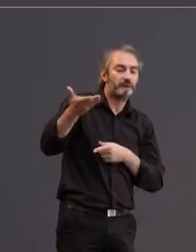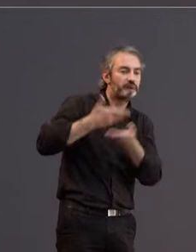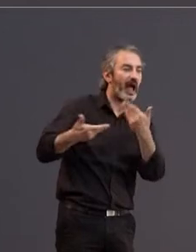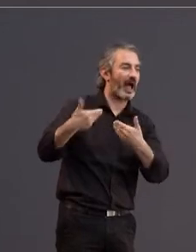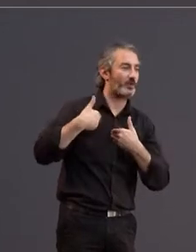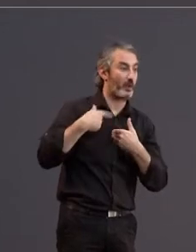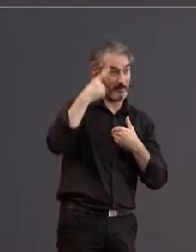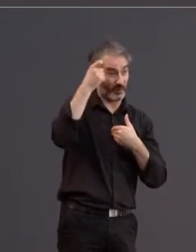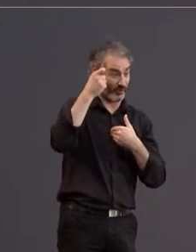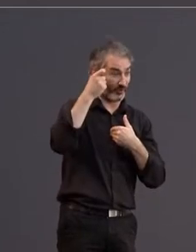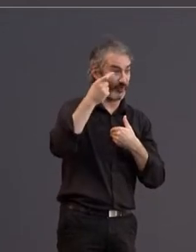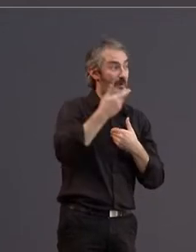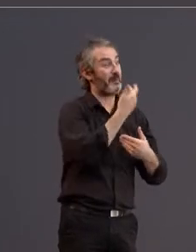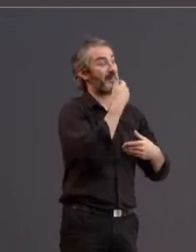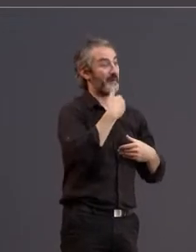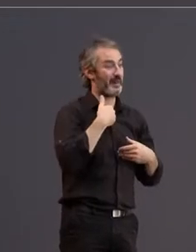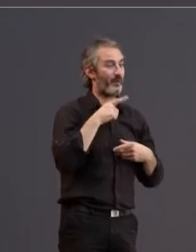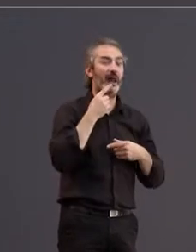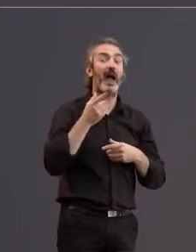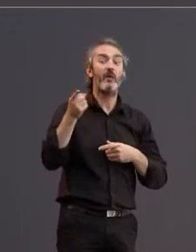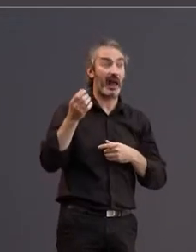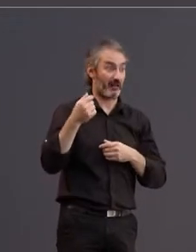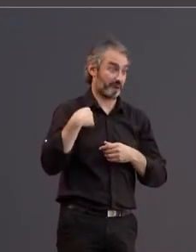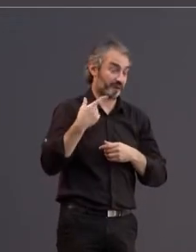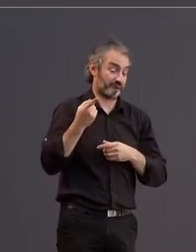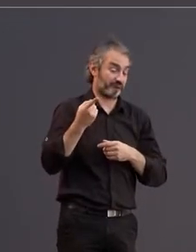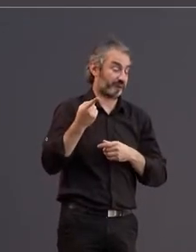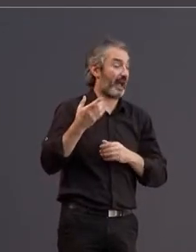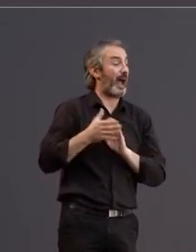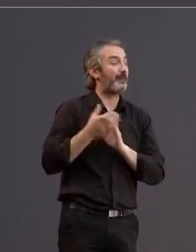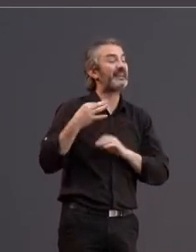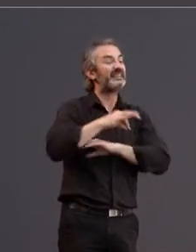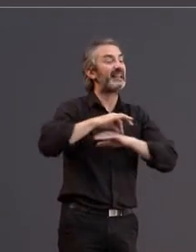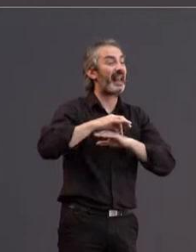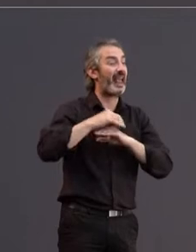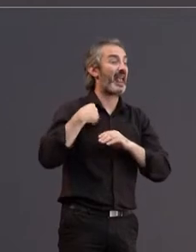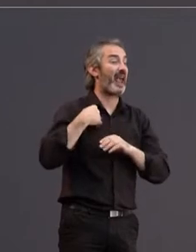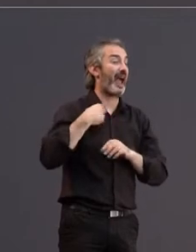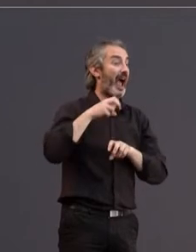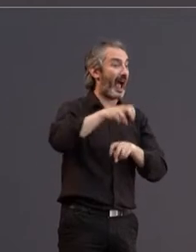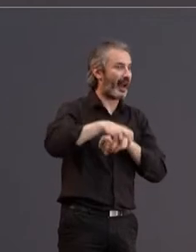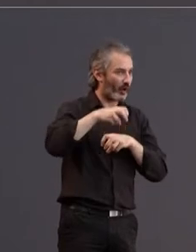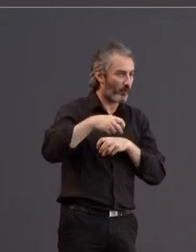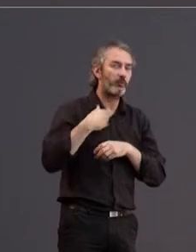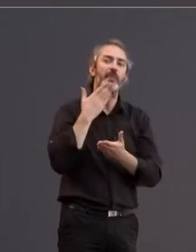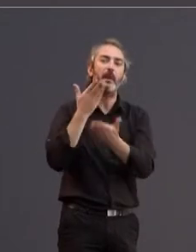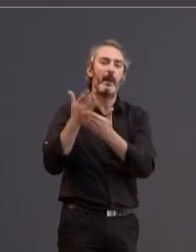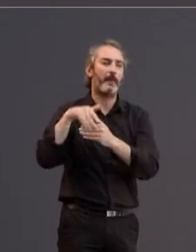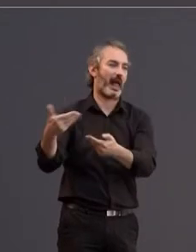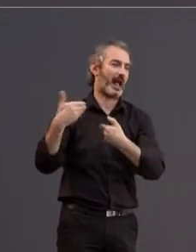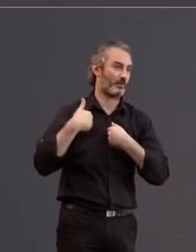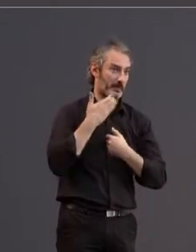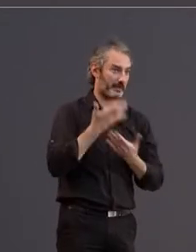recordo un encàrrec que em va haver d'ajudar un amic que era enginyer agrònom perquè jo no tenia ni idea de la maquinària de vaques, no? Així